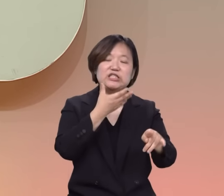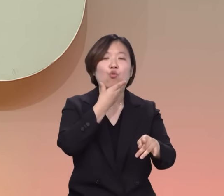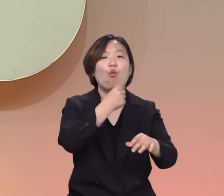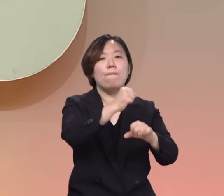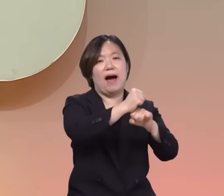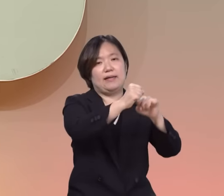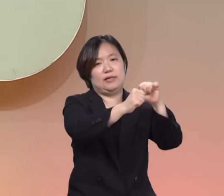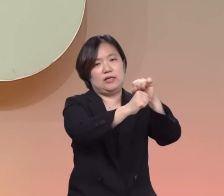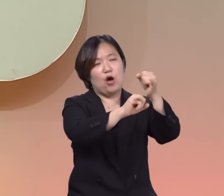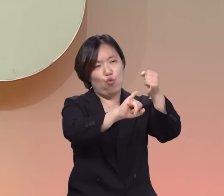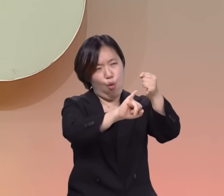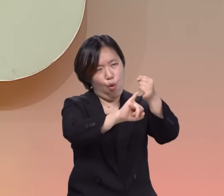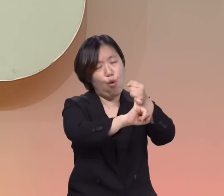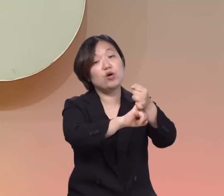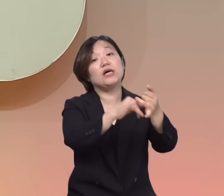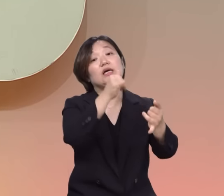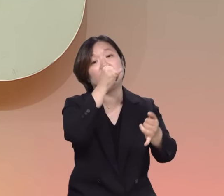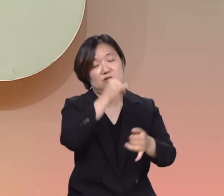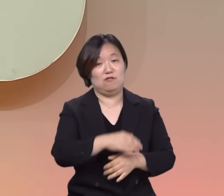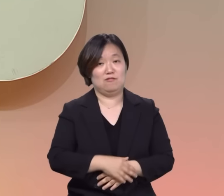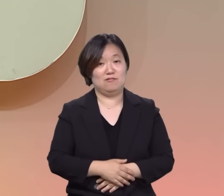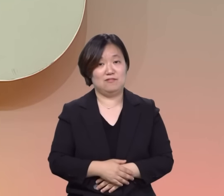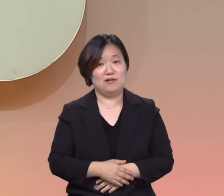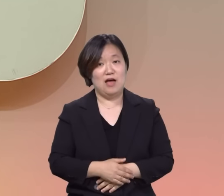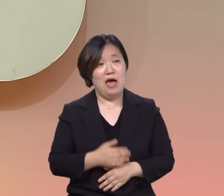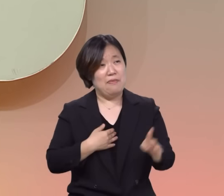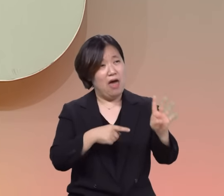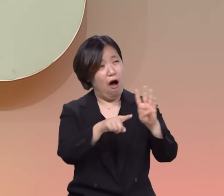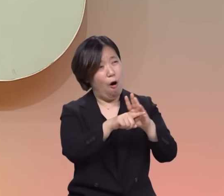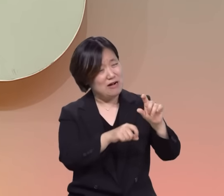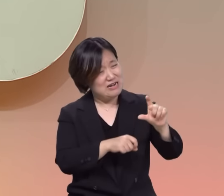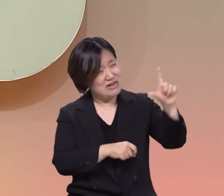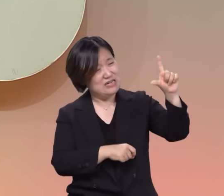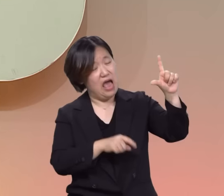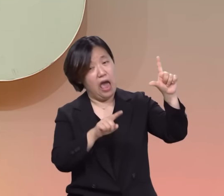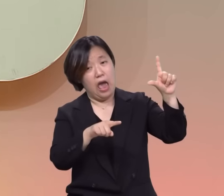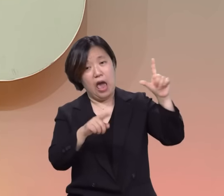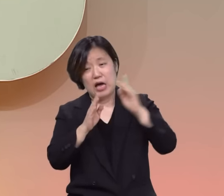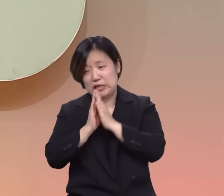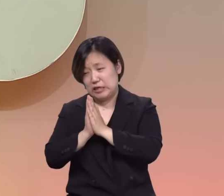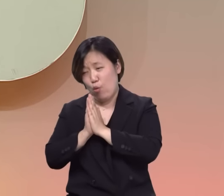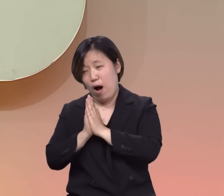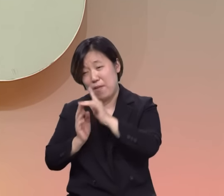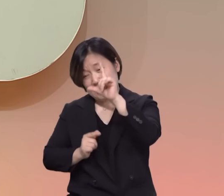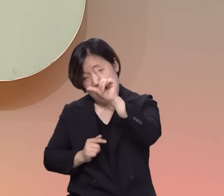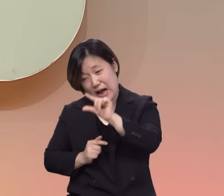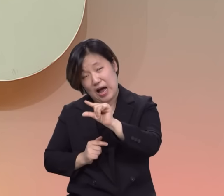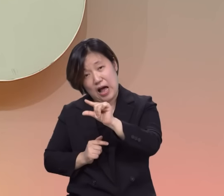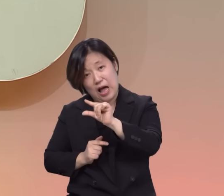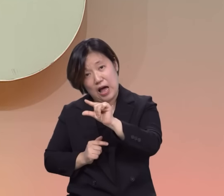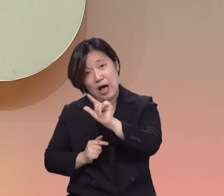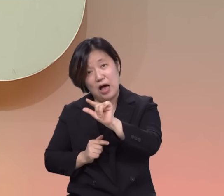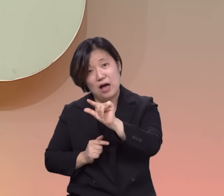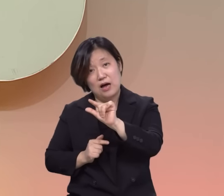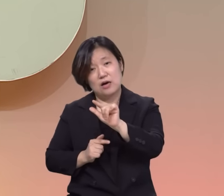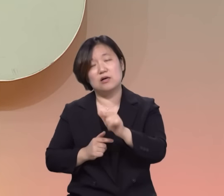염불한다 크게 받을 것을 작게 받고 있는 과정이다 여러분 명심하시기